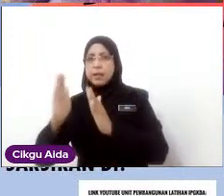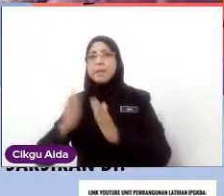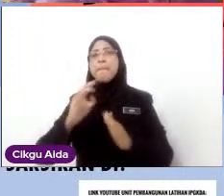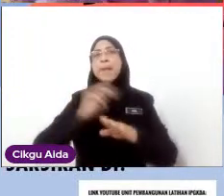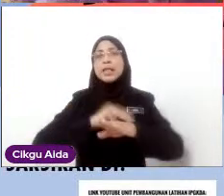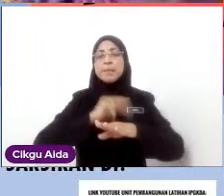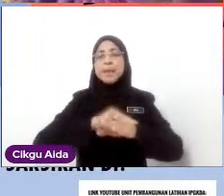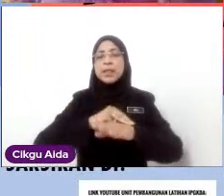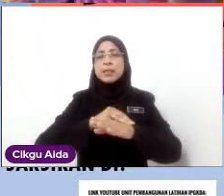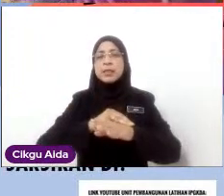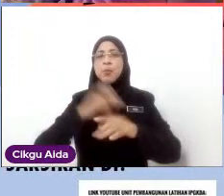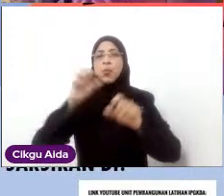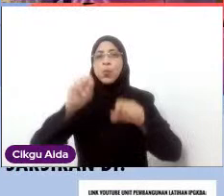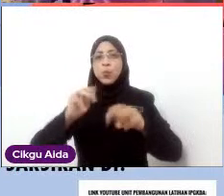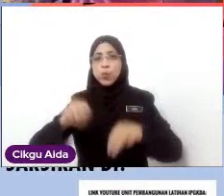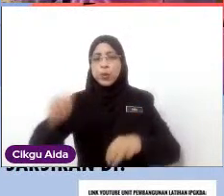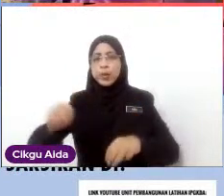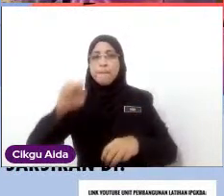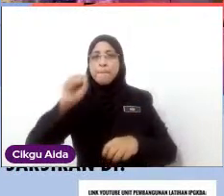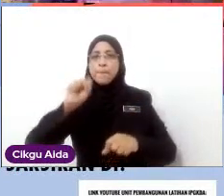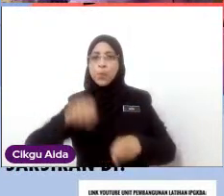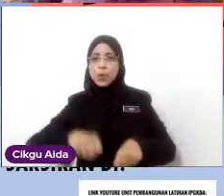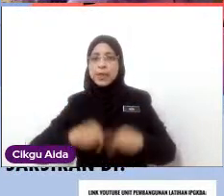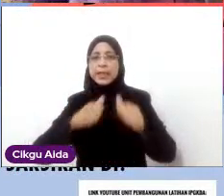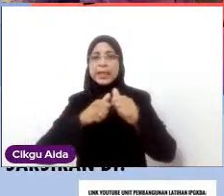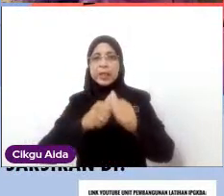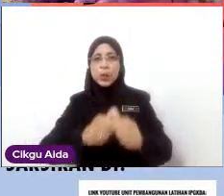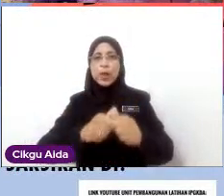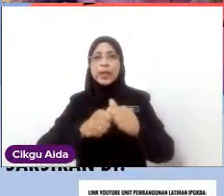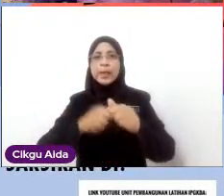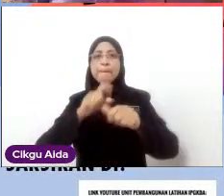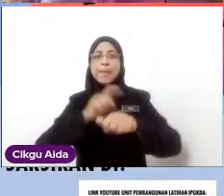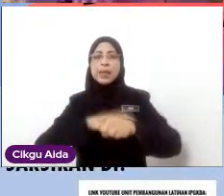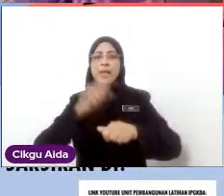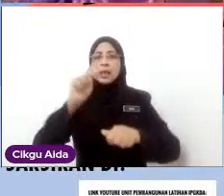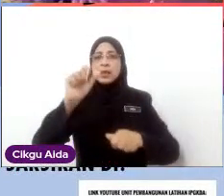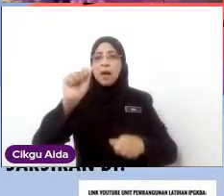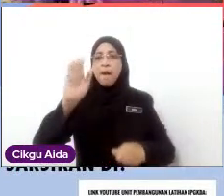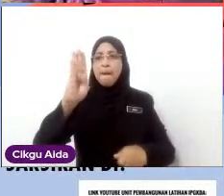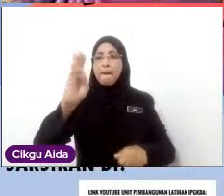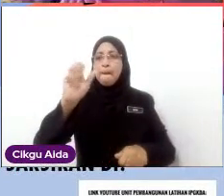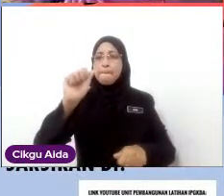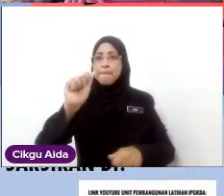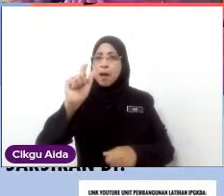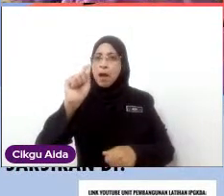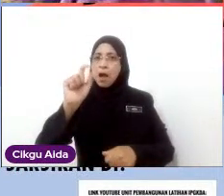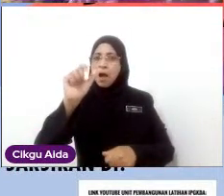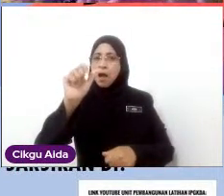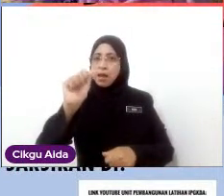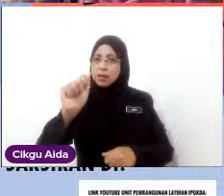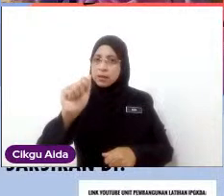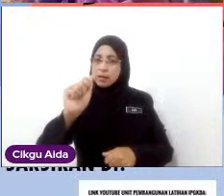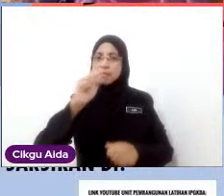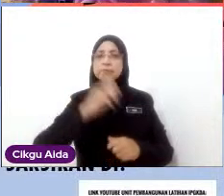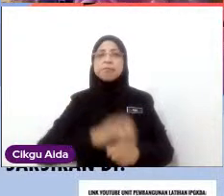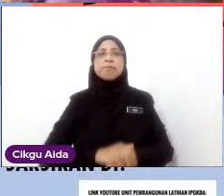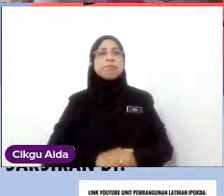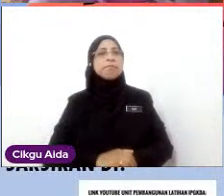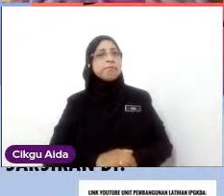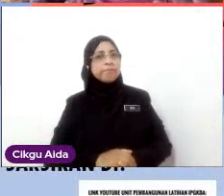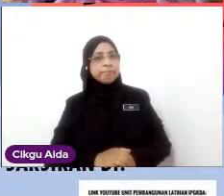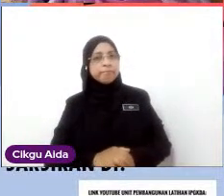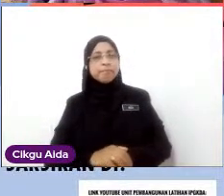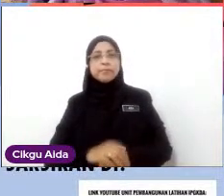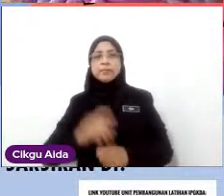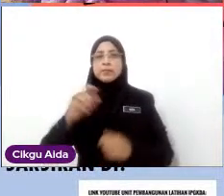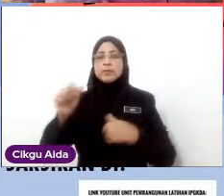boleh ikut tempo Tabata. Jadi guna Tabata tu lah dia melatih murid-murid goalball, atlet-atlet negara. Guna